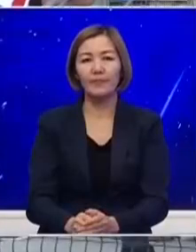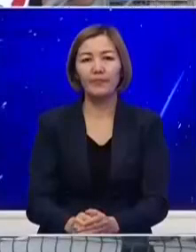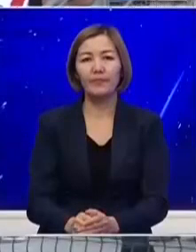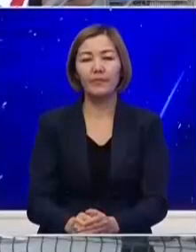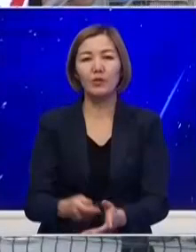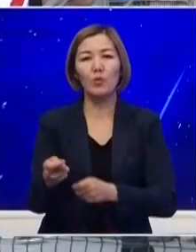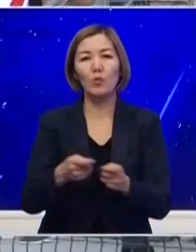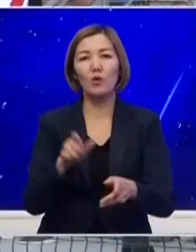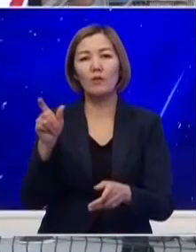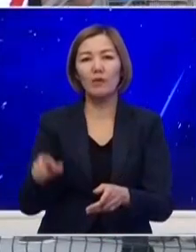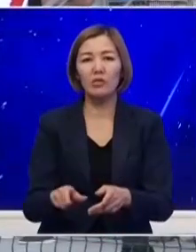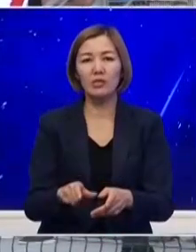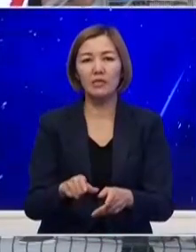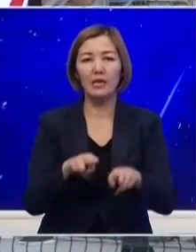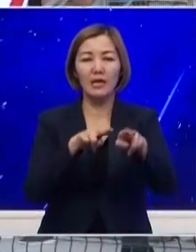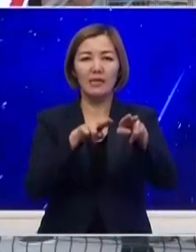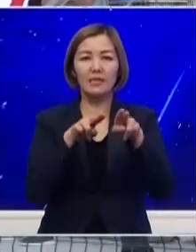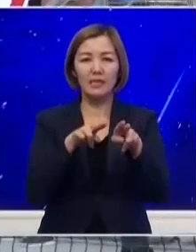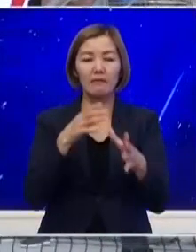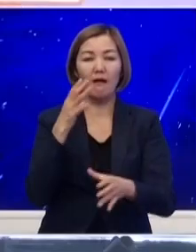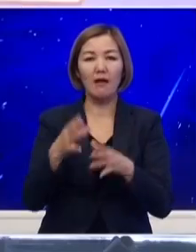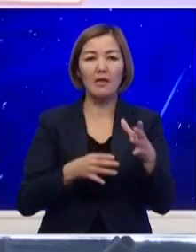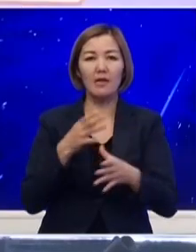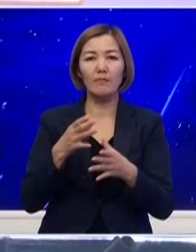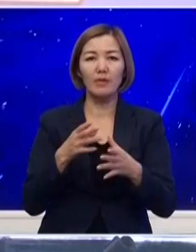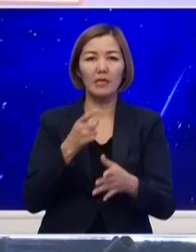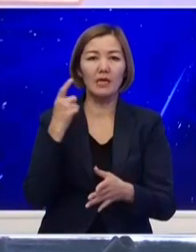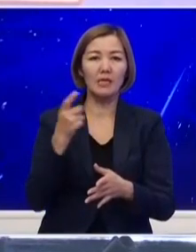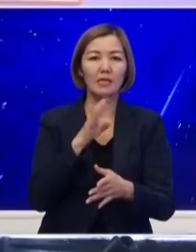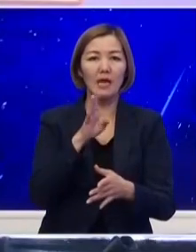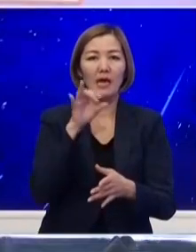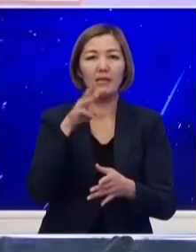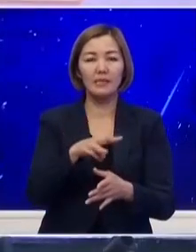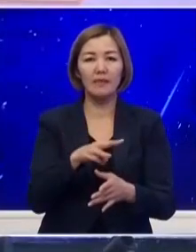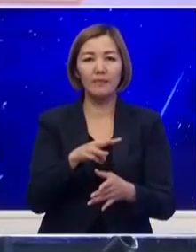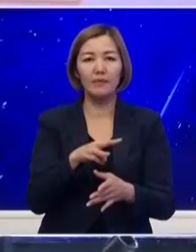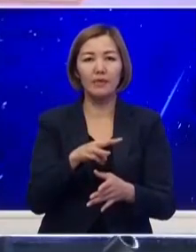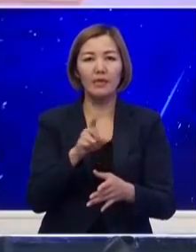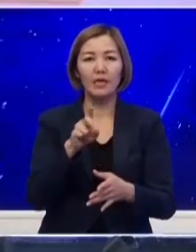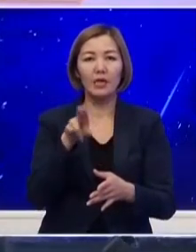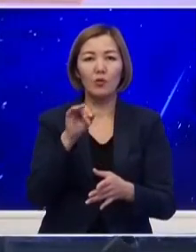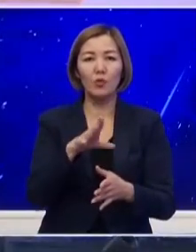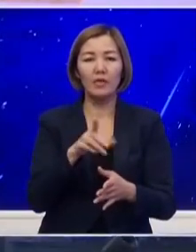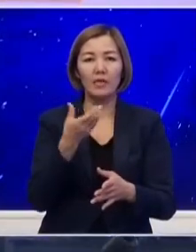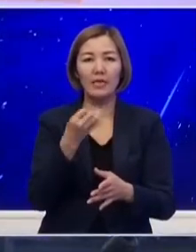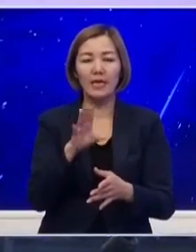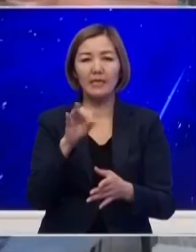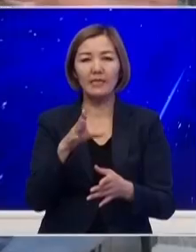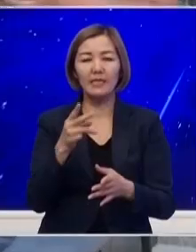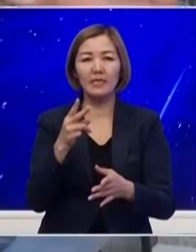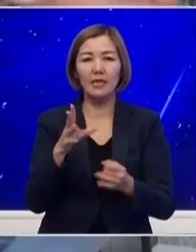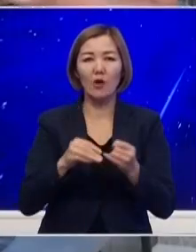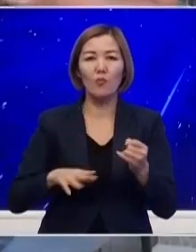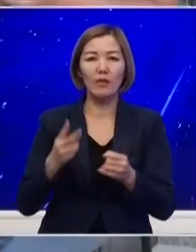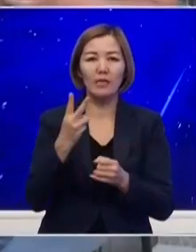Өңір басшысы стенд атудан әлем кубығының егерлері Әсем Орынбай мен Эдуард Ишенкоға Гейт Сити аумағынан екі